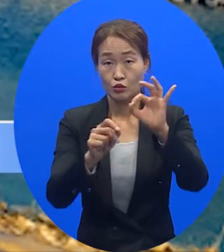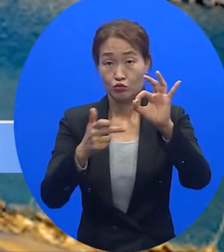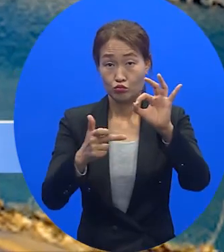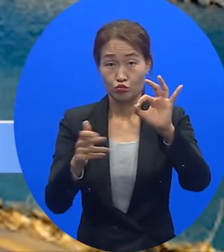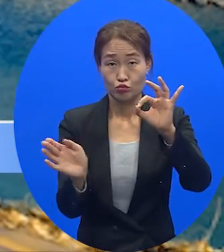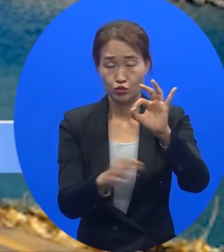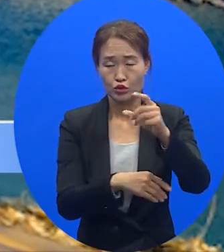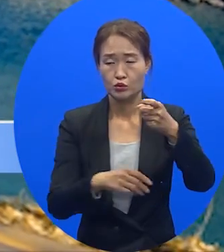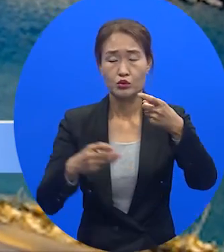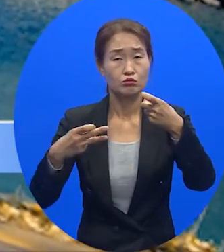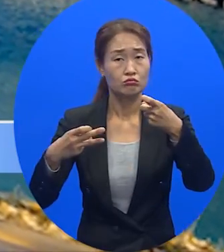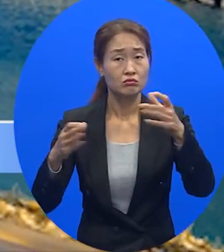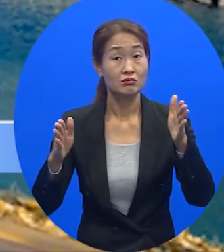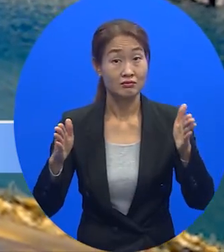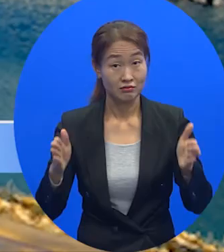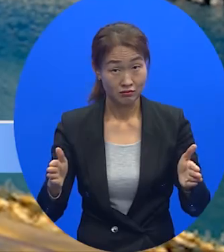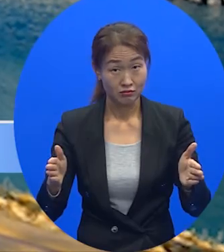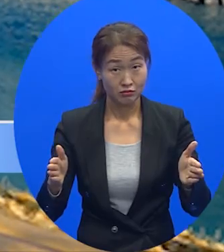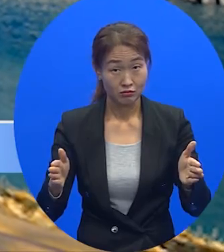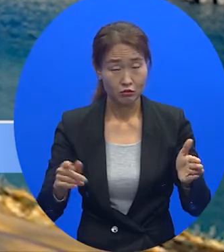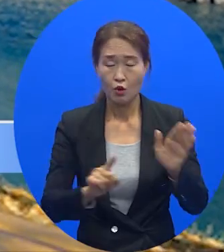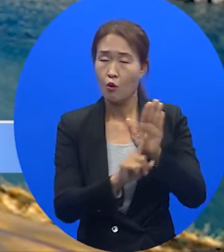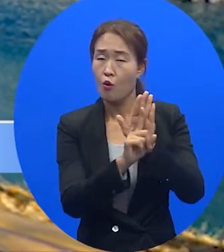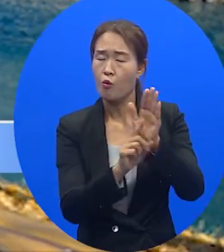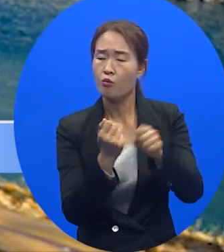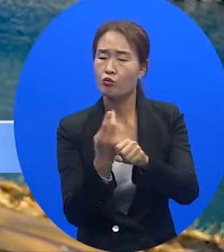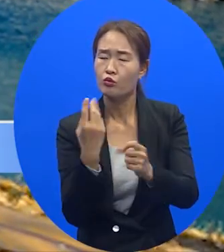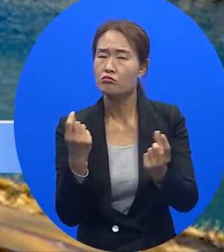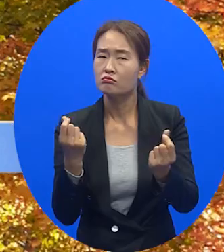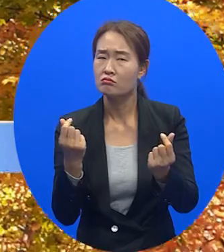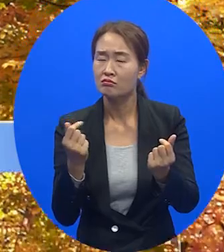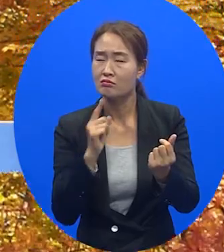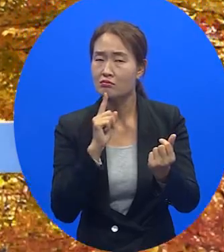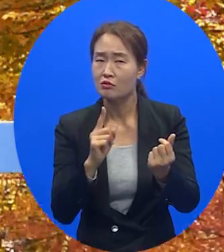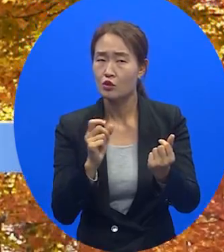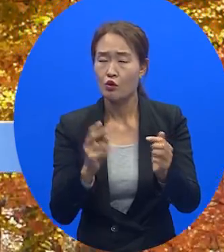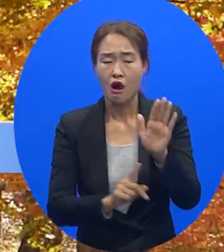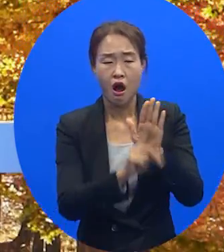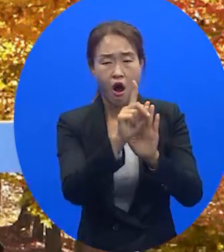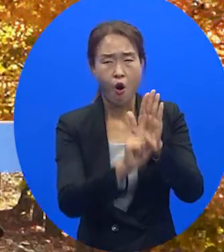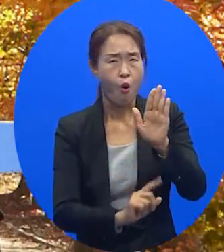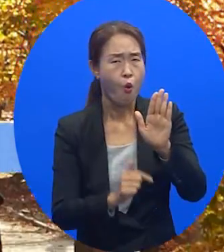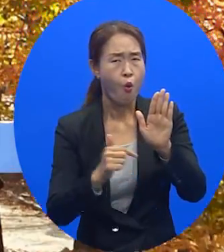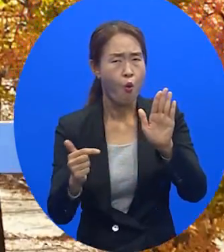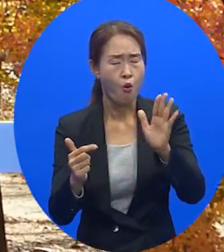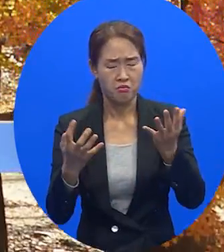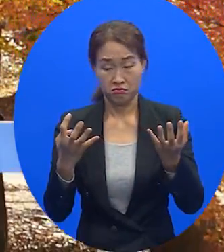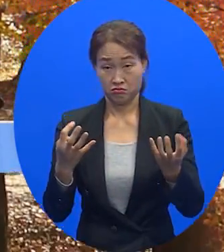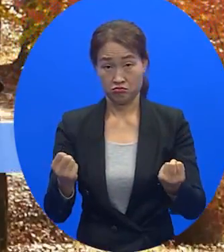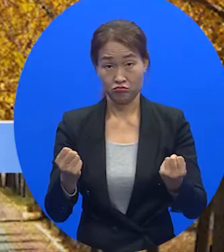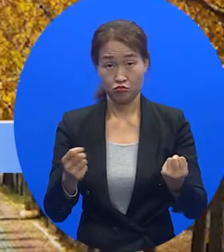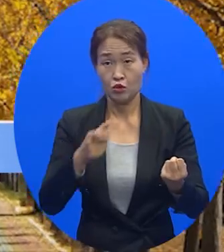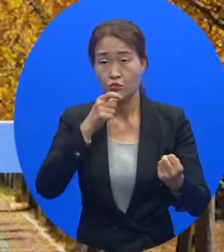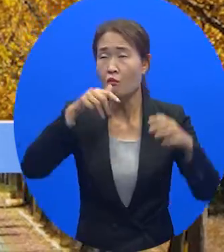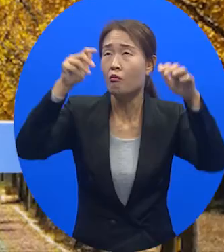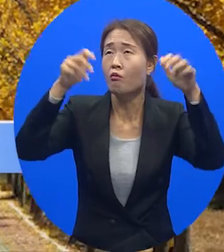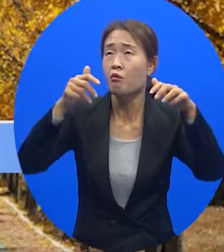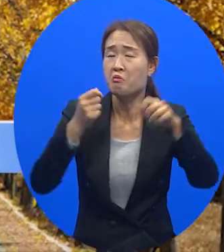10월 17일부터 11월 13일까지 기온은 평년과 비슷하겠고 일교차 큰 날이 많겠습니다.